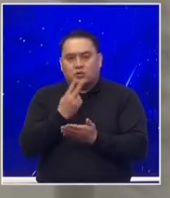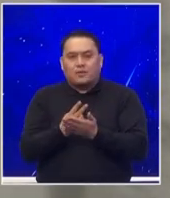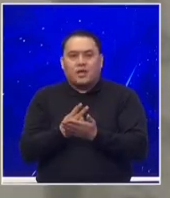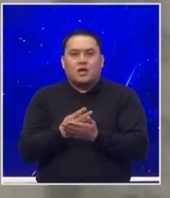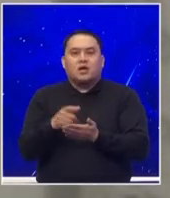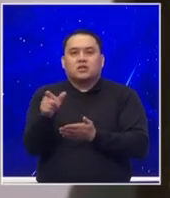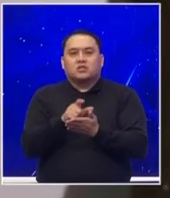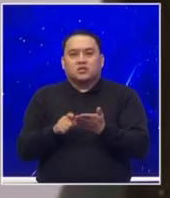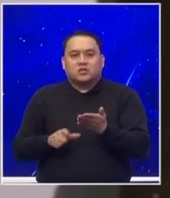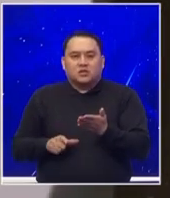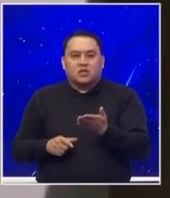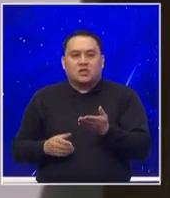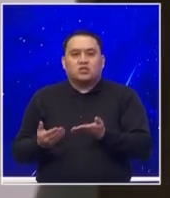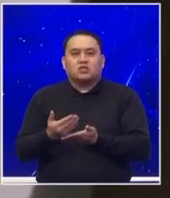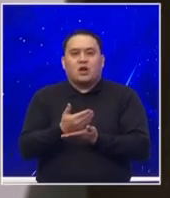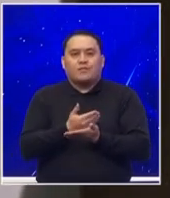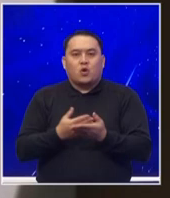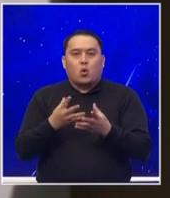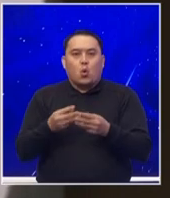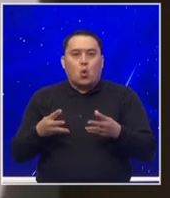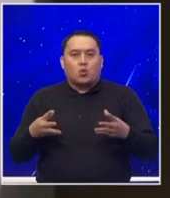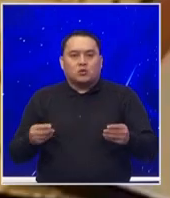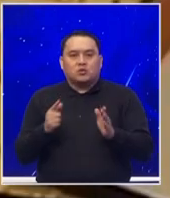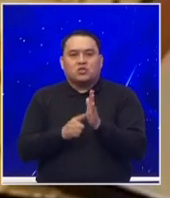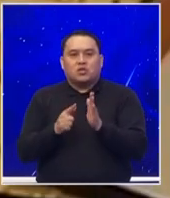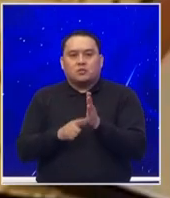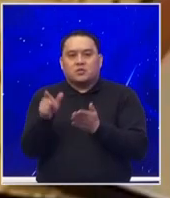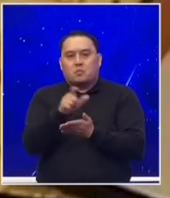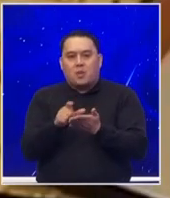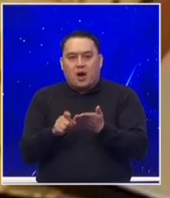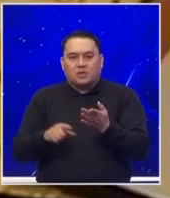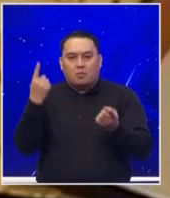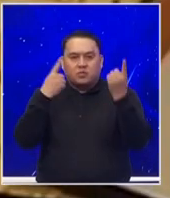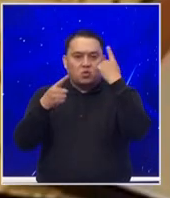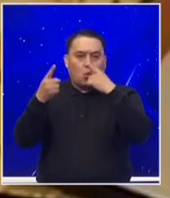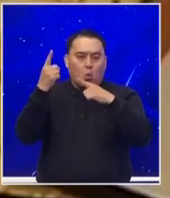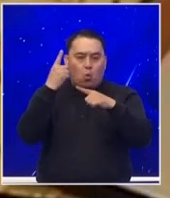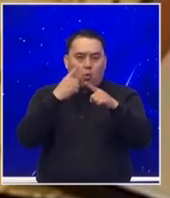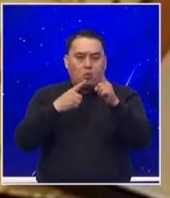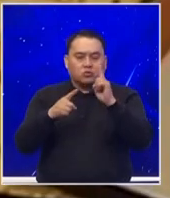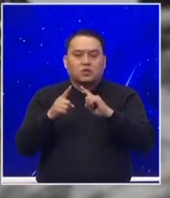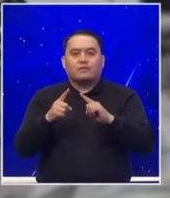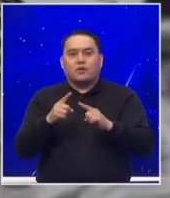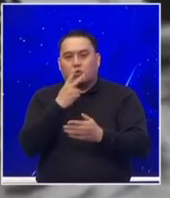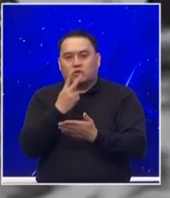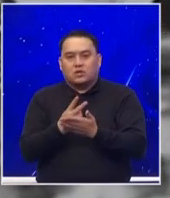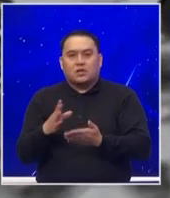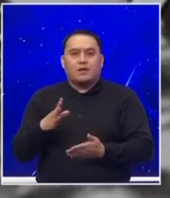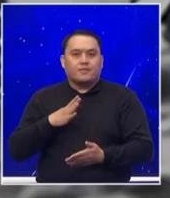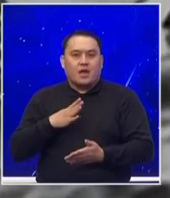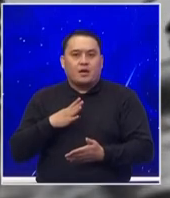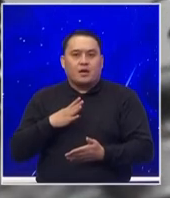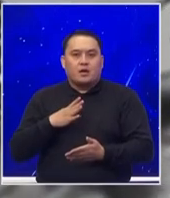Жыр жинақ «Көктем» деп аталған еді. Содан бері ақының 70-ден аса поэзиялық, прозалық, әдеби сын кітаптары жарық көрді. Өлендері